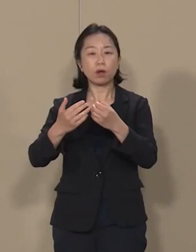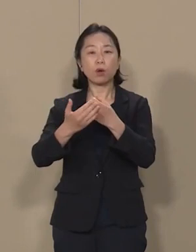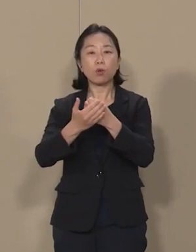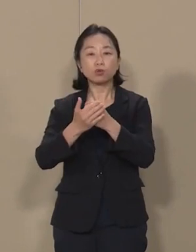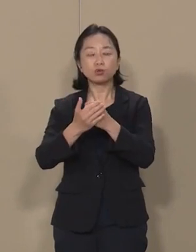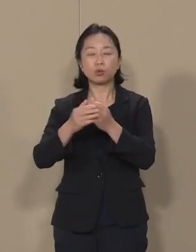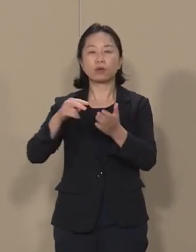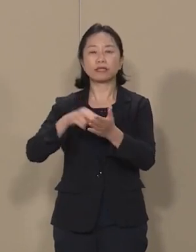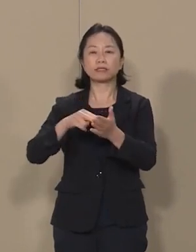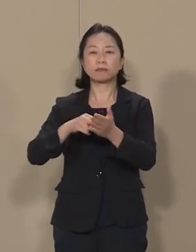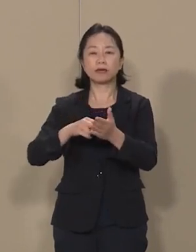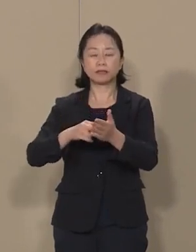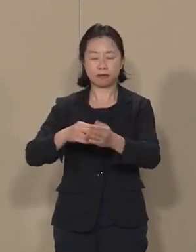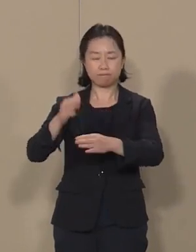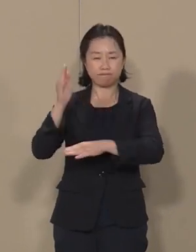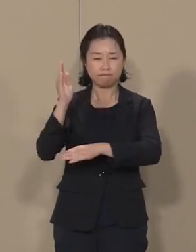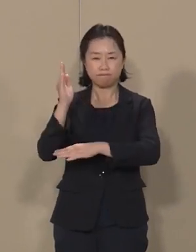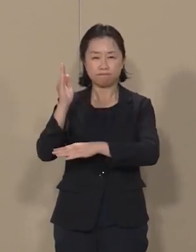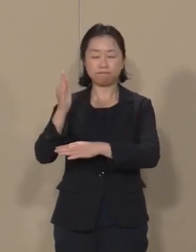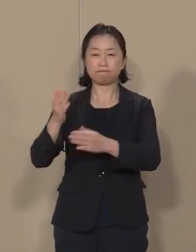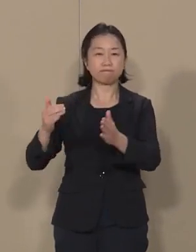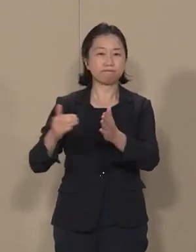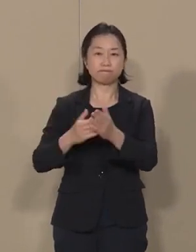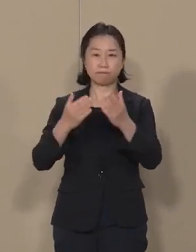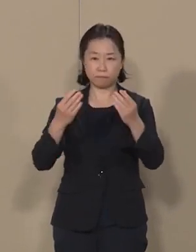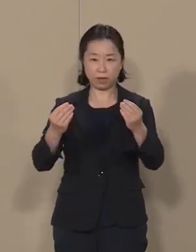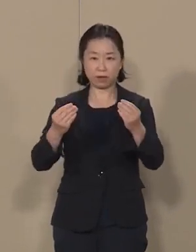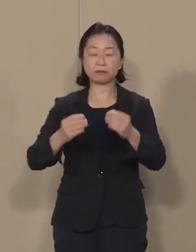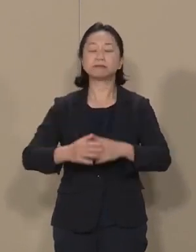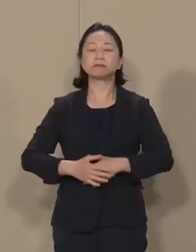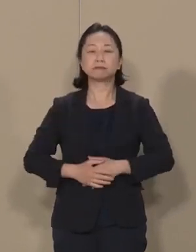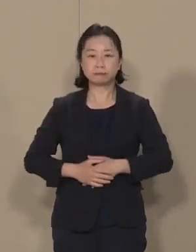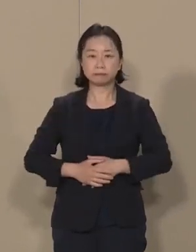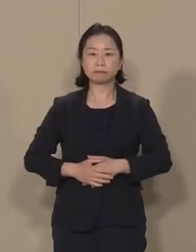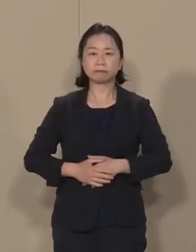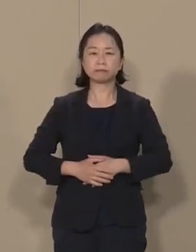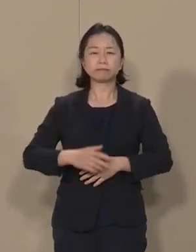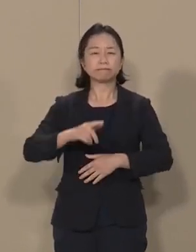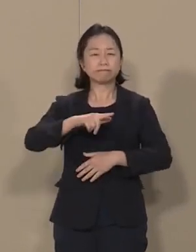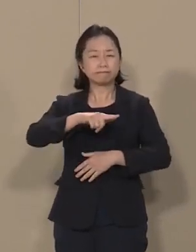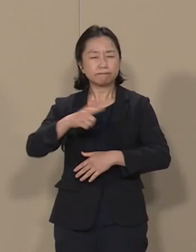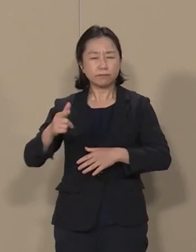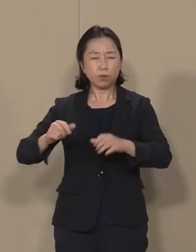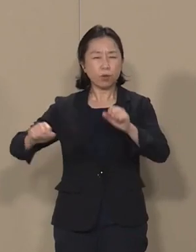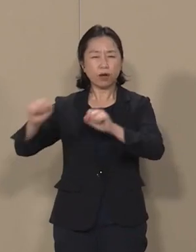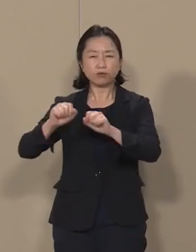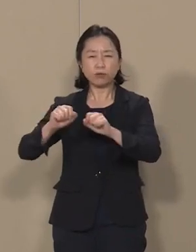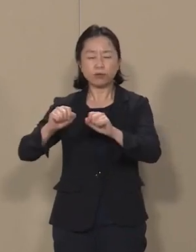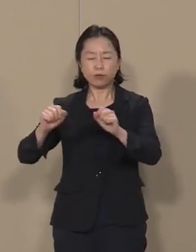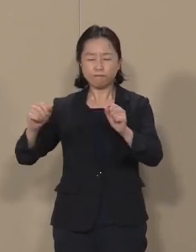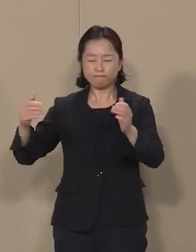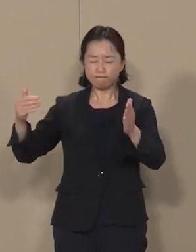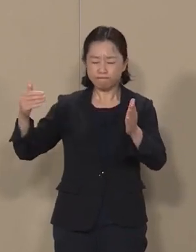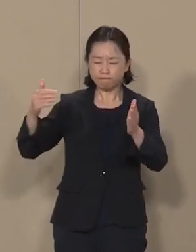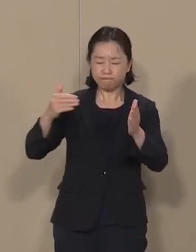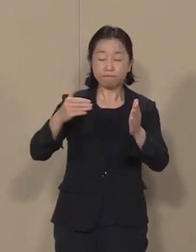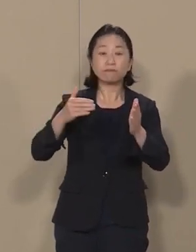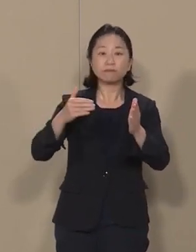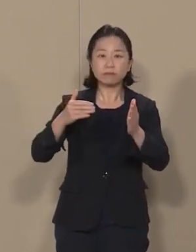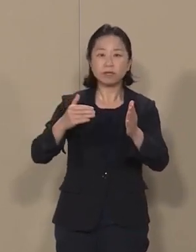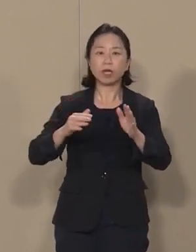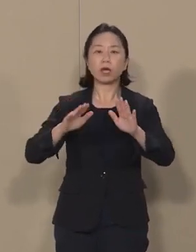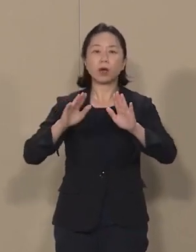言論活動も展開をしてまいりましたそうした諸々の活動の集大成として今回